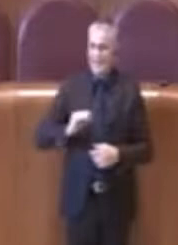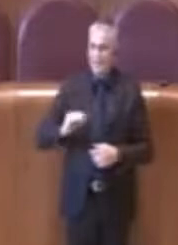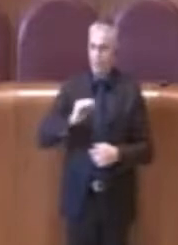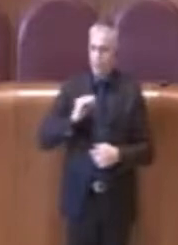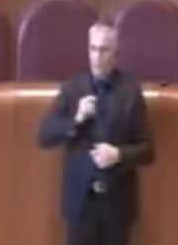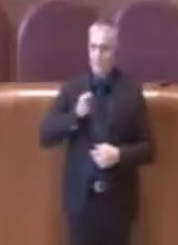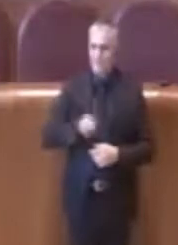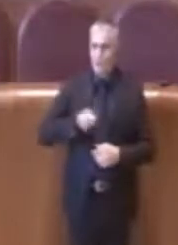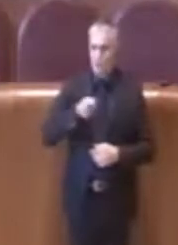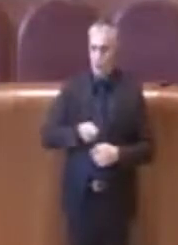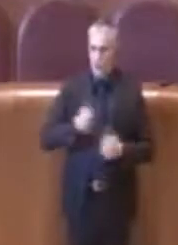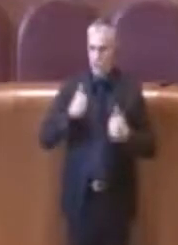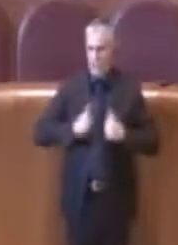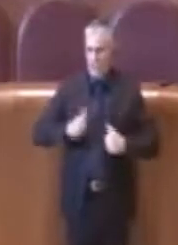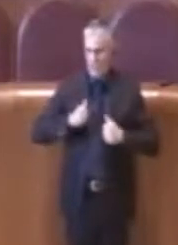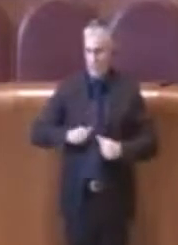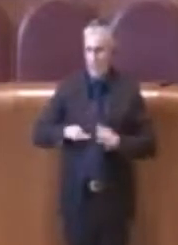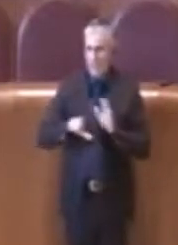del 2019,